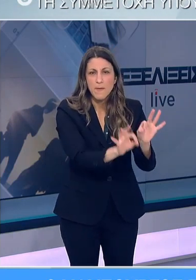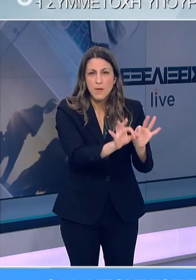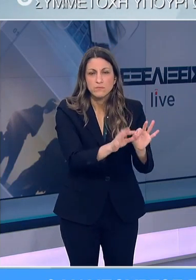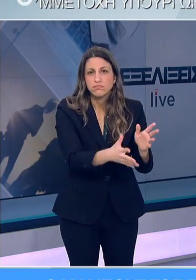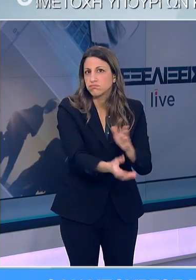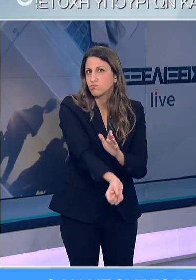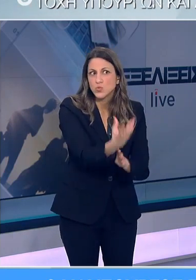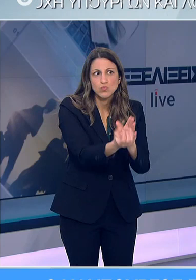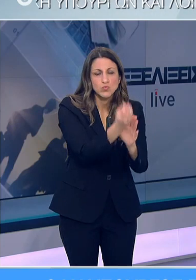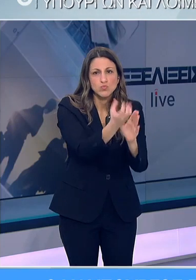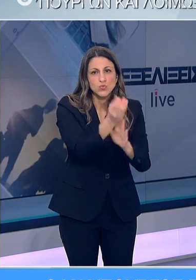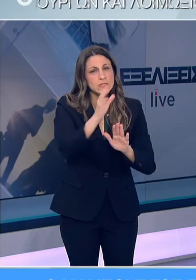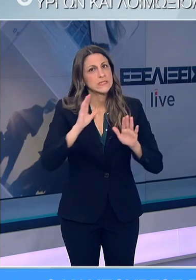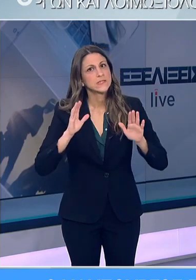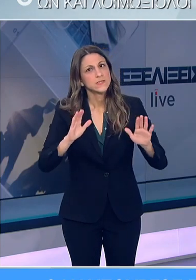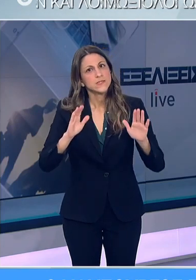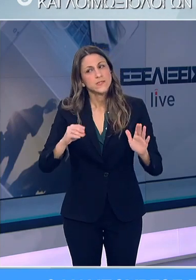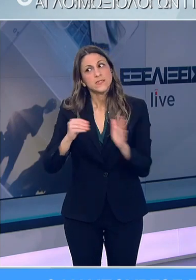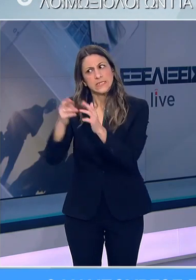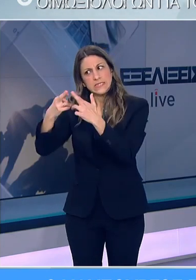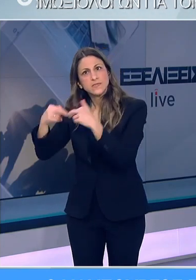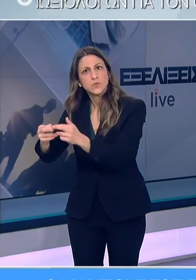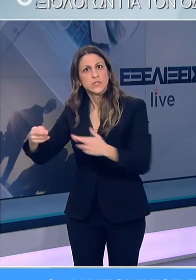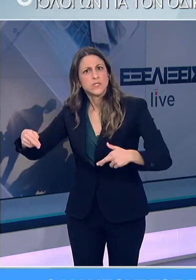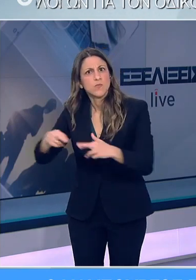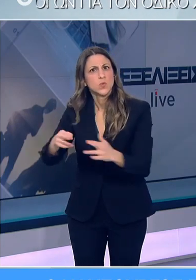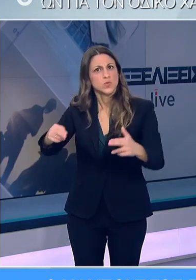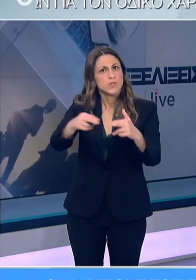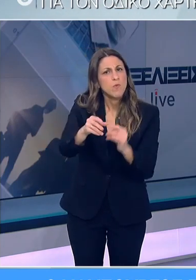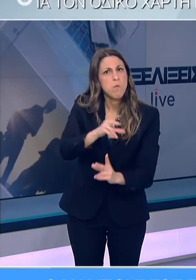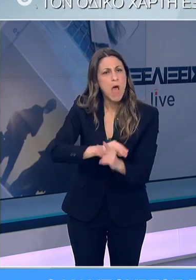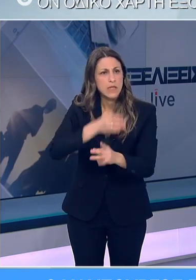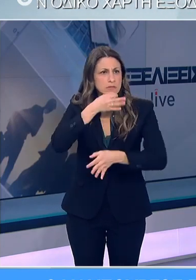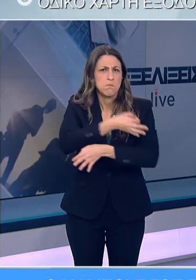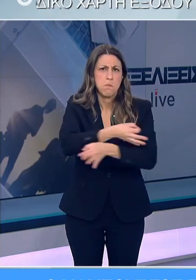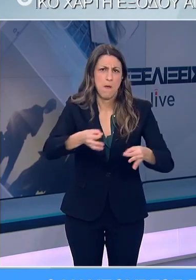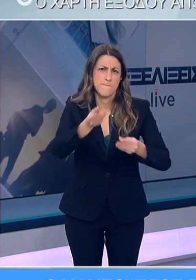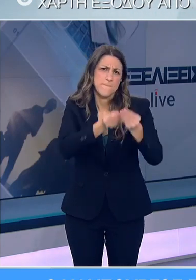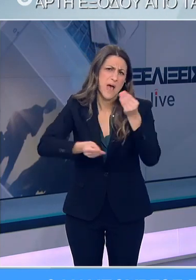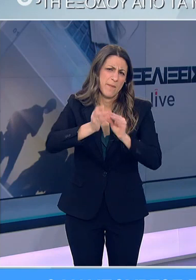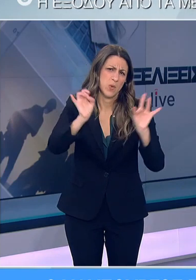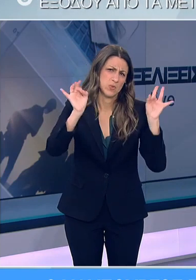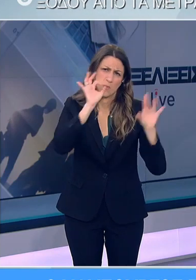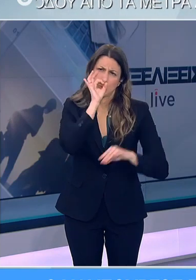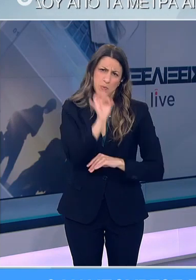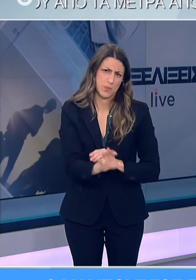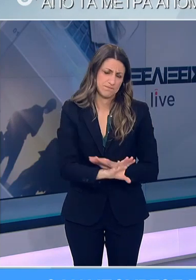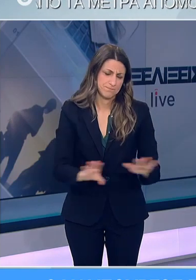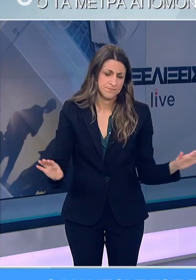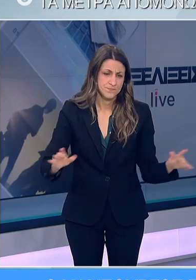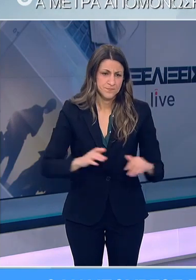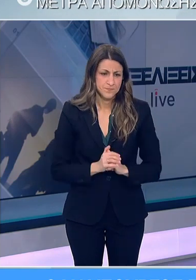ήδη μετά τις αλλεπάλληλες συσκέψεις έχω ενημερώσει. Αυτή τη στιγμή